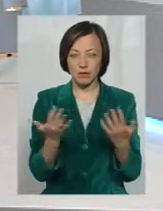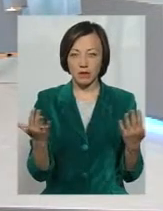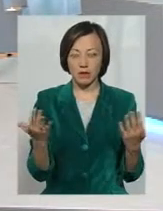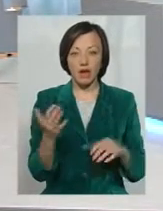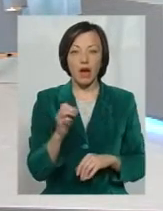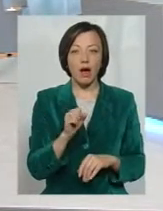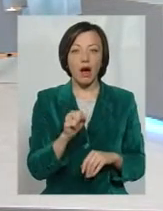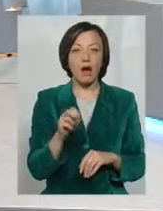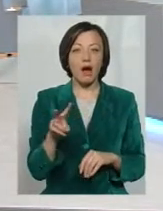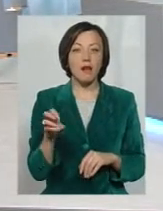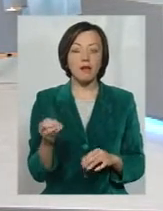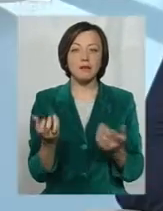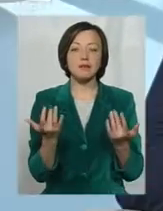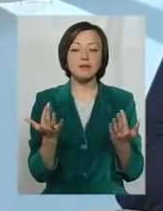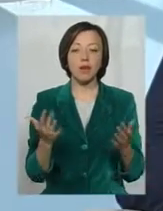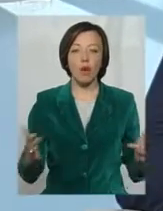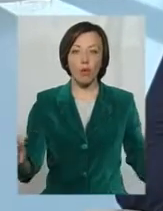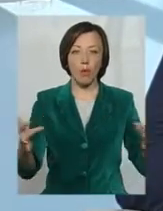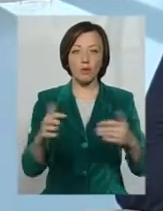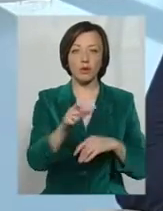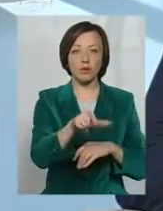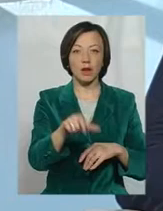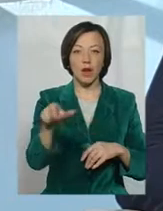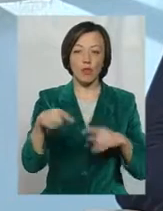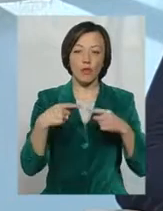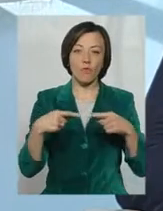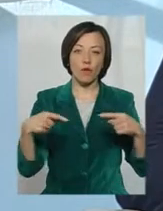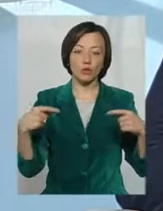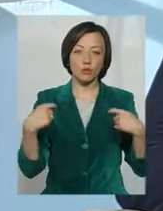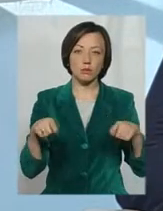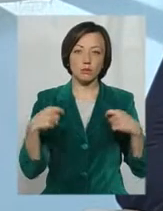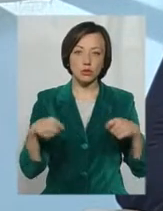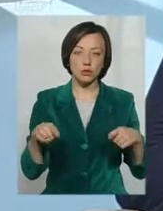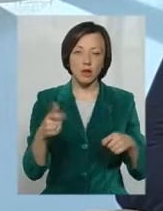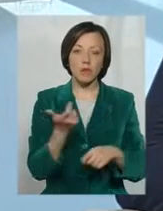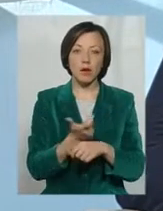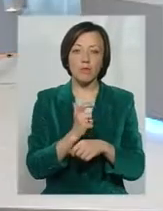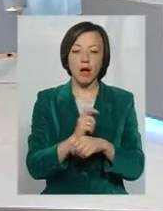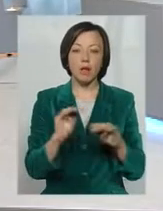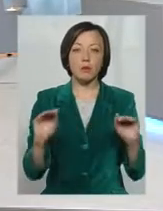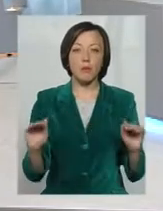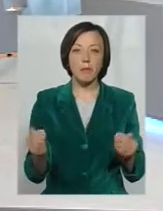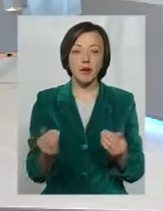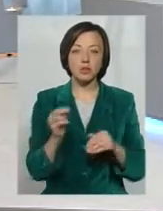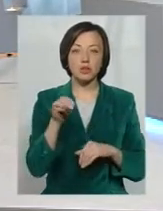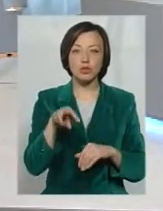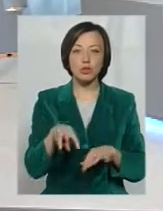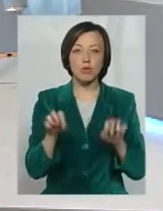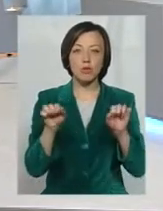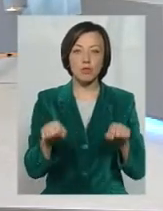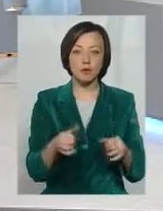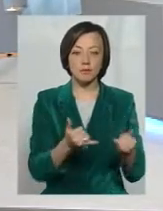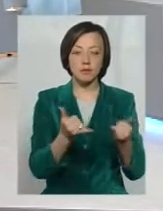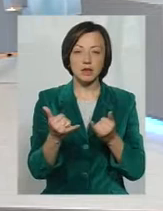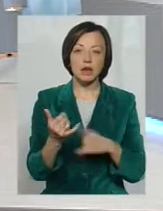скільки охоплення аудиторії у товарної біржі регіональної? Воно набагато менше, ніж те, що ми можемо забезпечити.